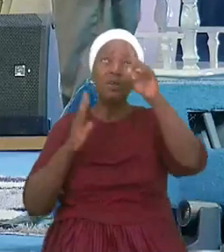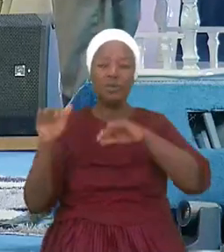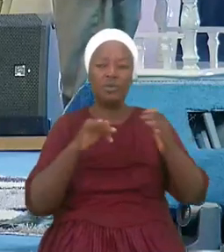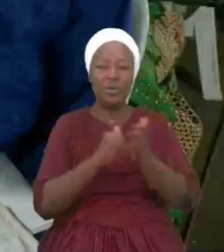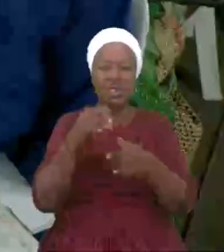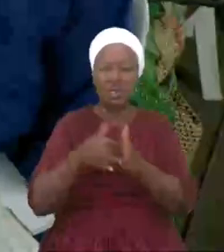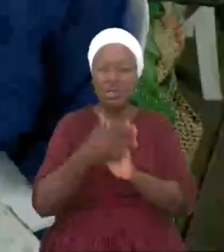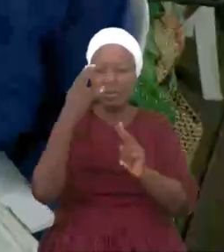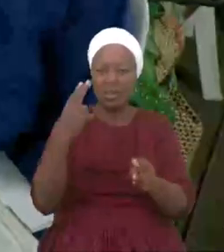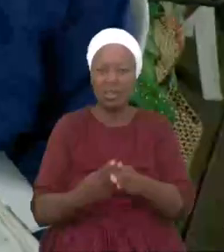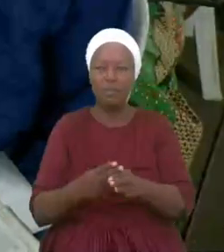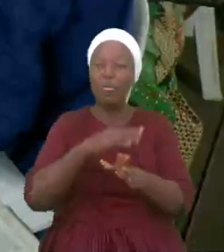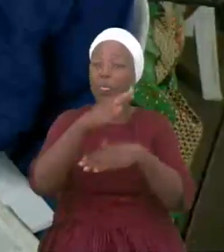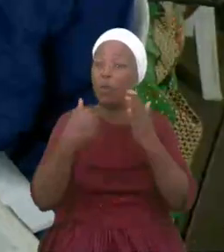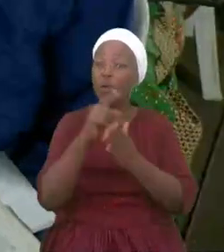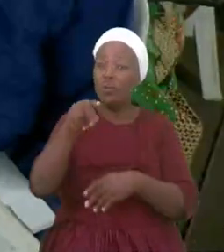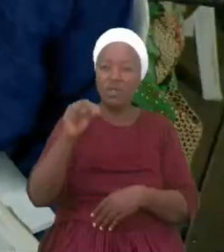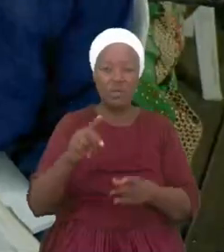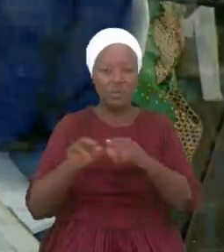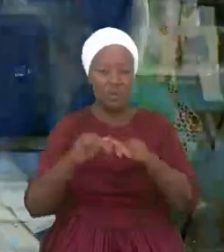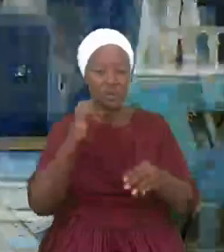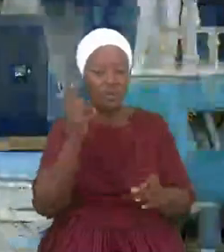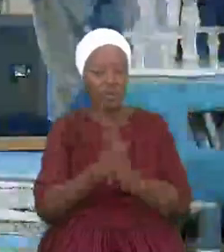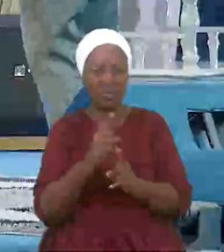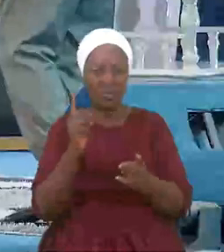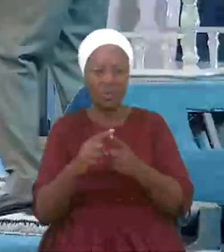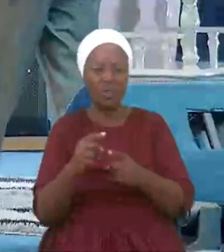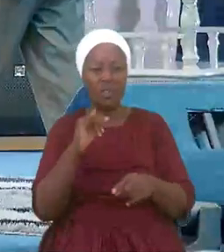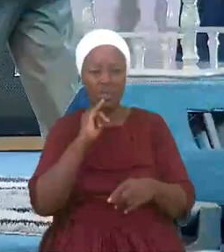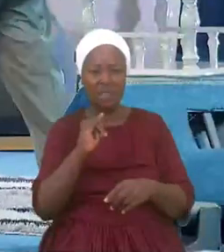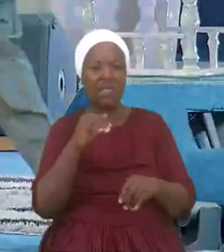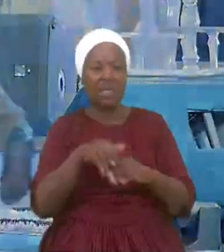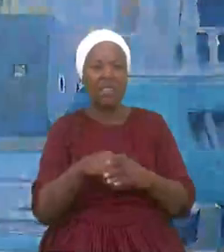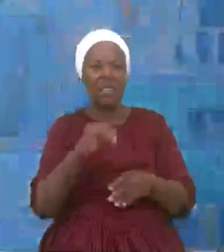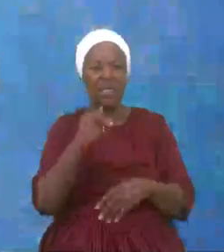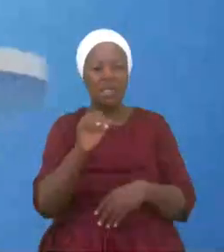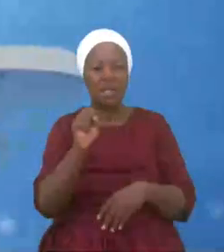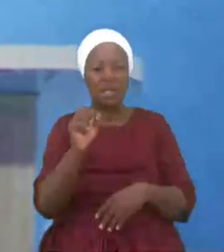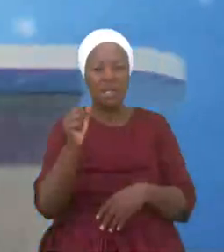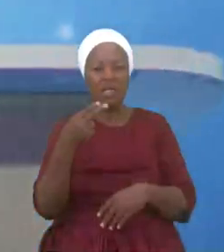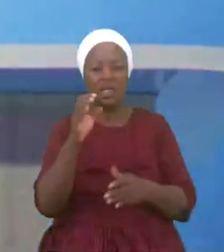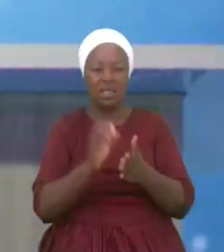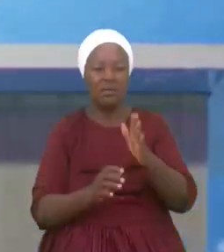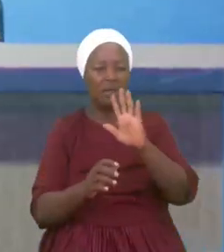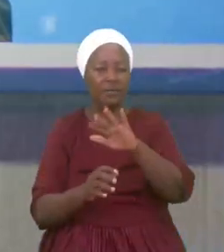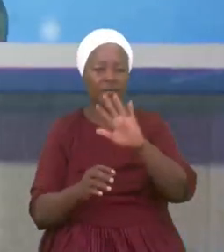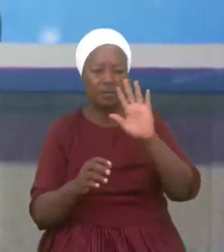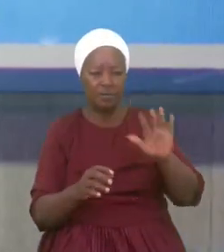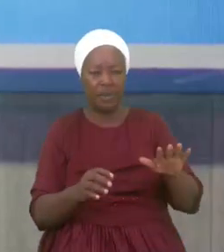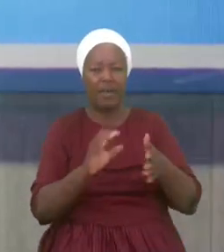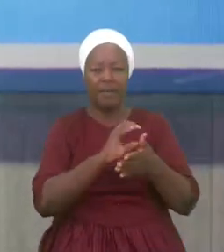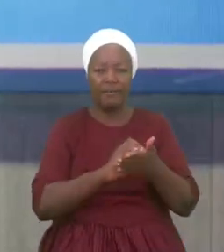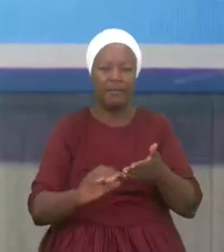du salut la voix du salut dans votre vie et le fera pour vous tout ce qu'il vous faut faire c'est de venir